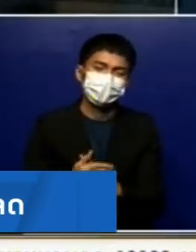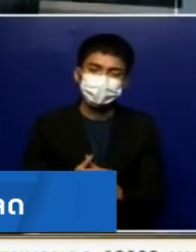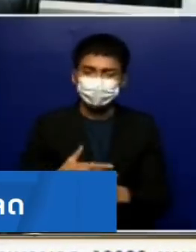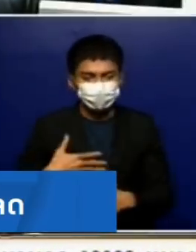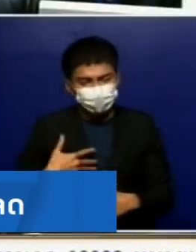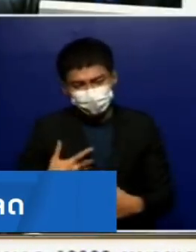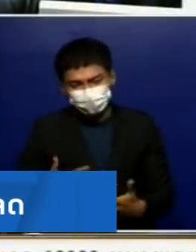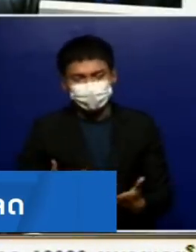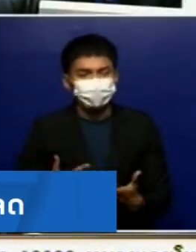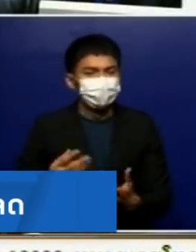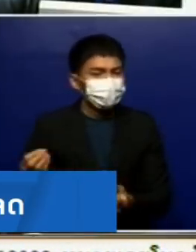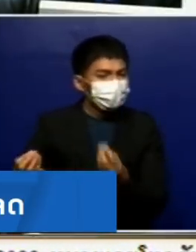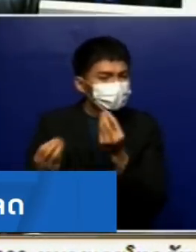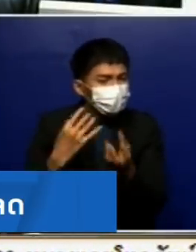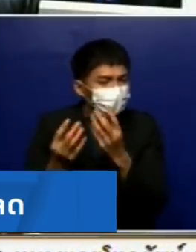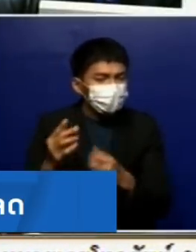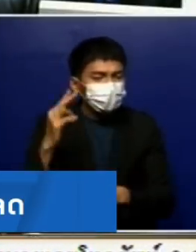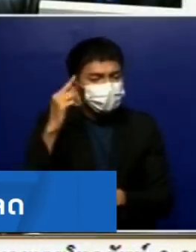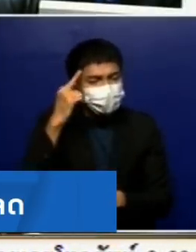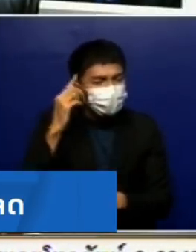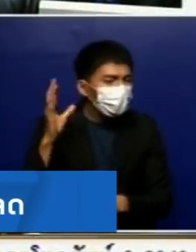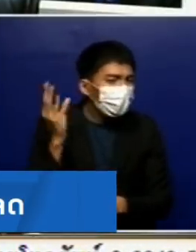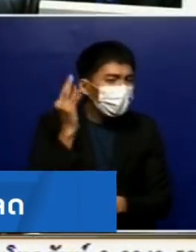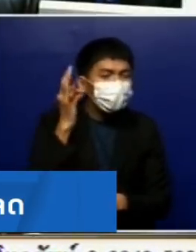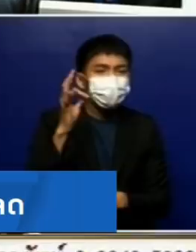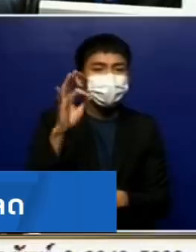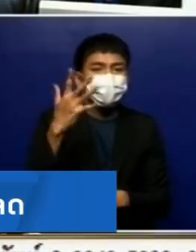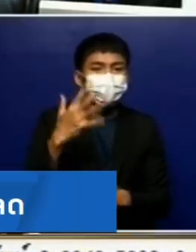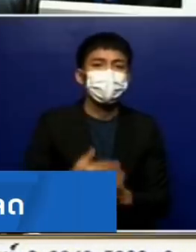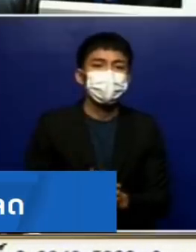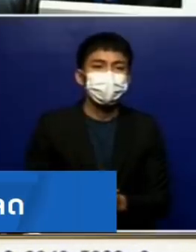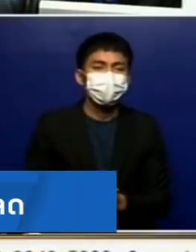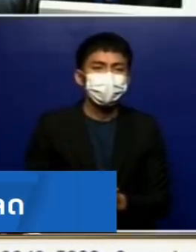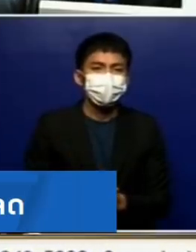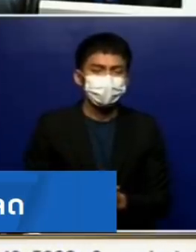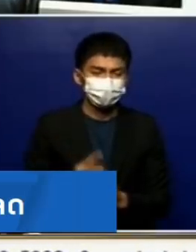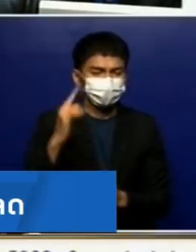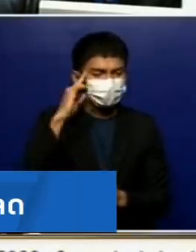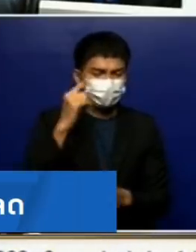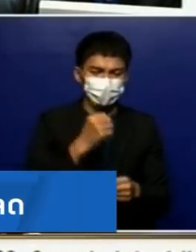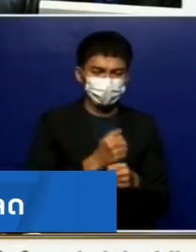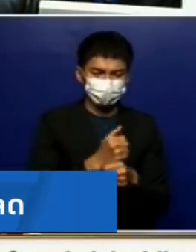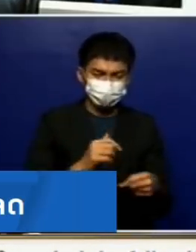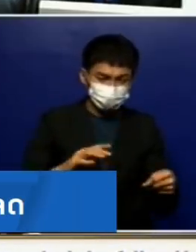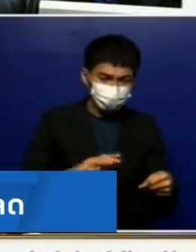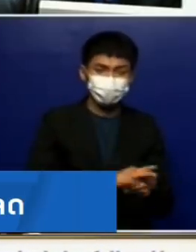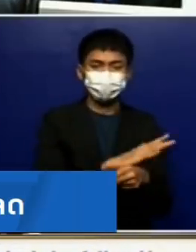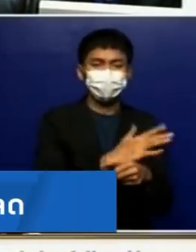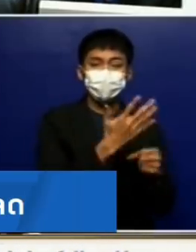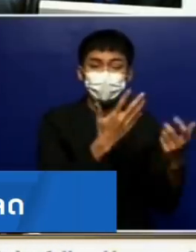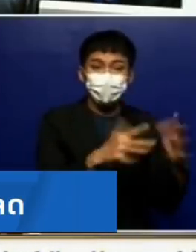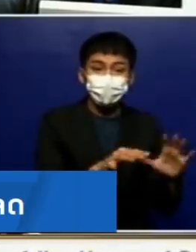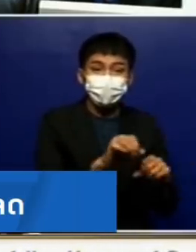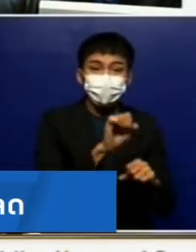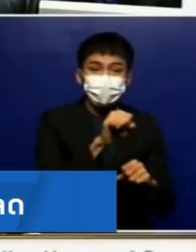ว่าหรือท่านมีแค่ศักยภาพและการบริหารงานเต็มที่แค่นี้ท่